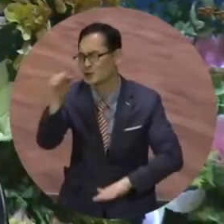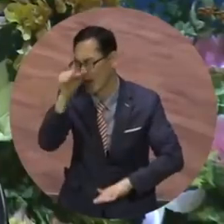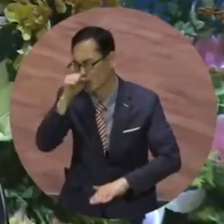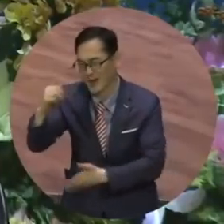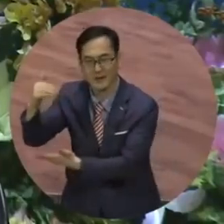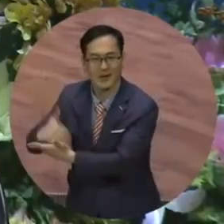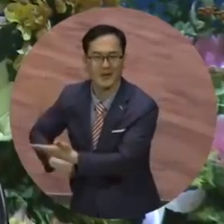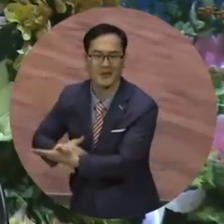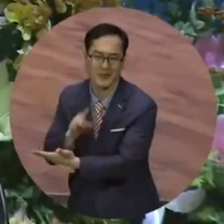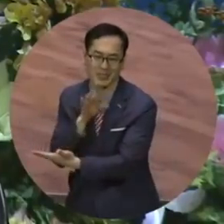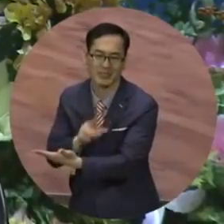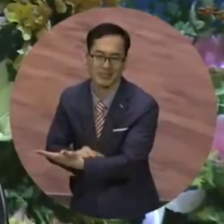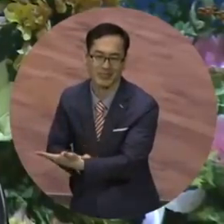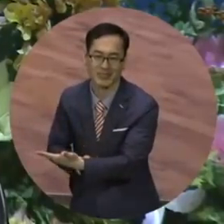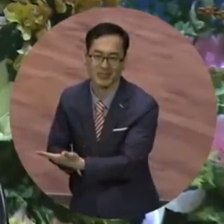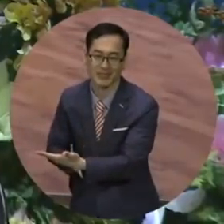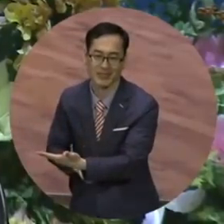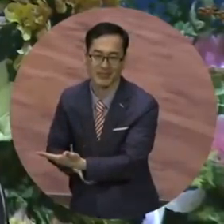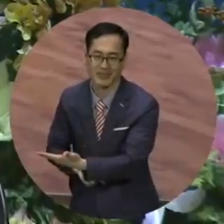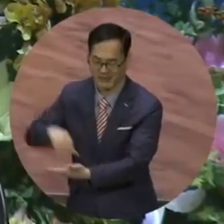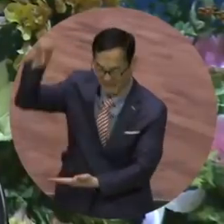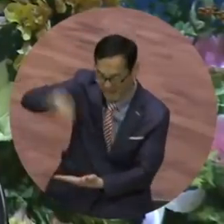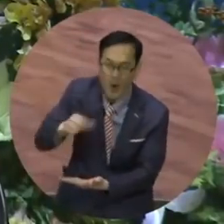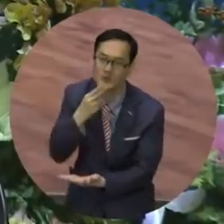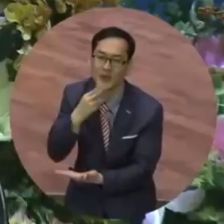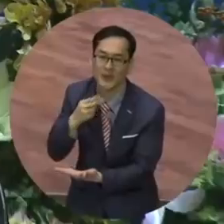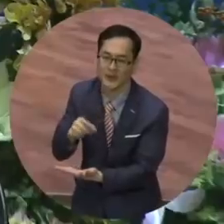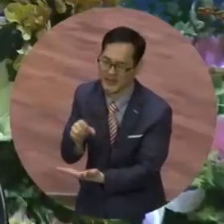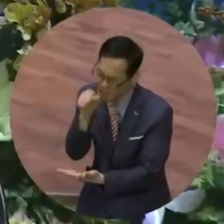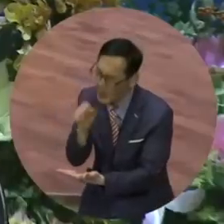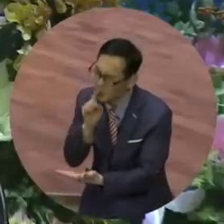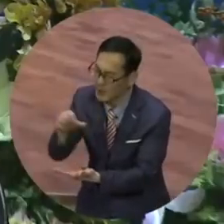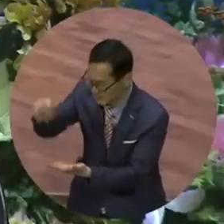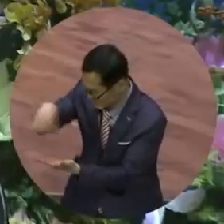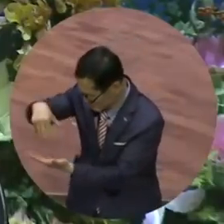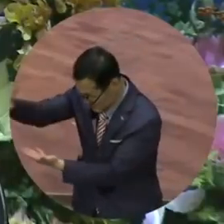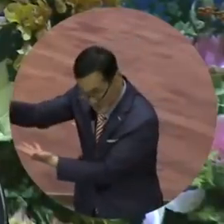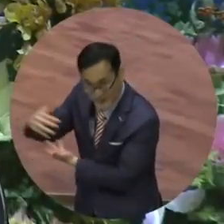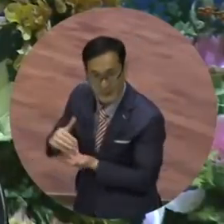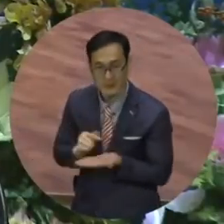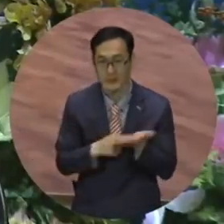대통령 통해서 다 구분이 다 해결될 것이다. 좋은 소리 다 했는데